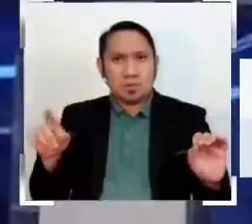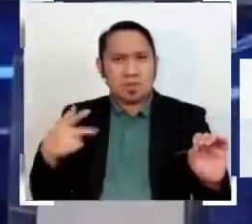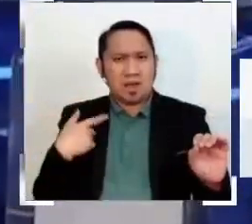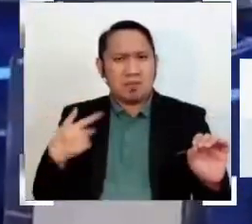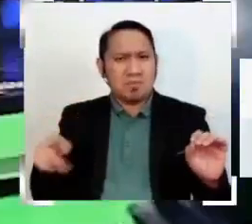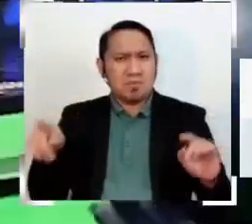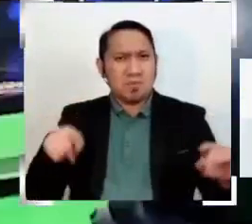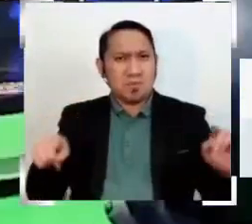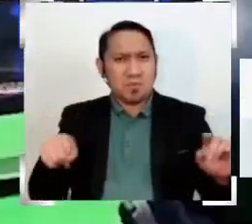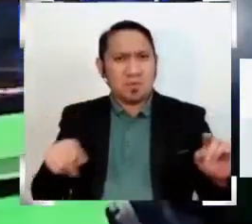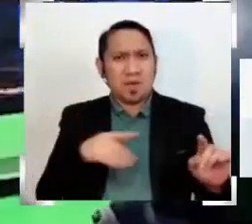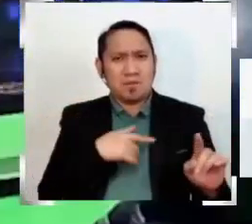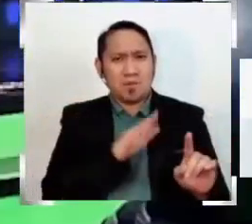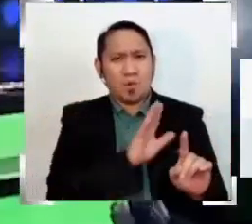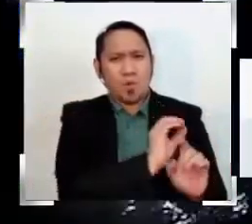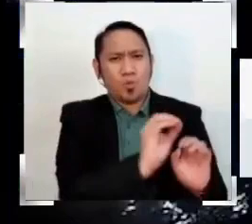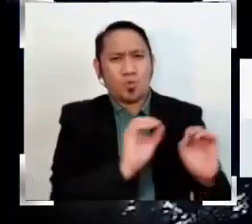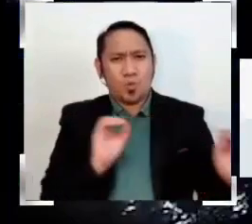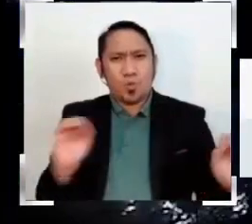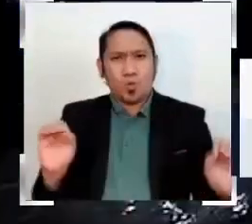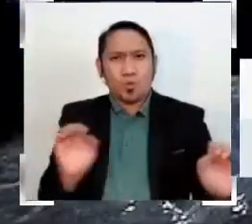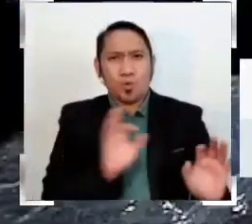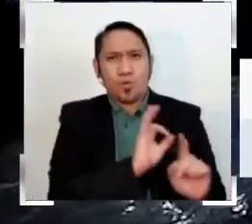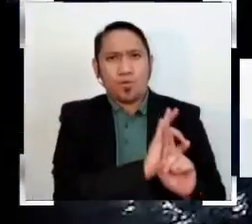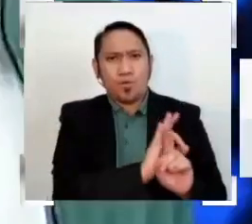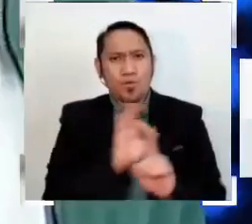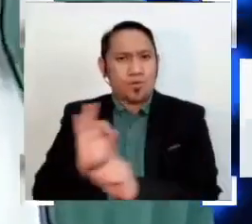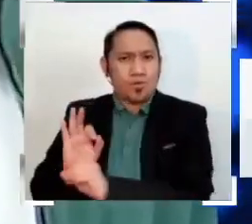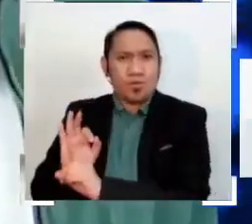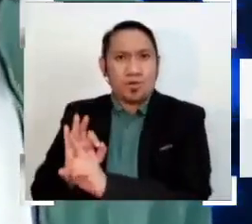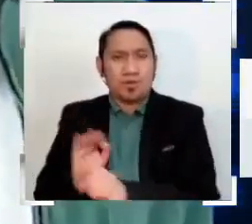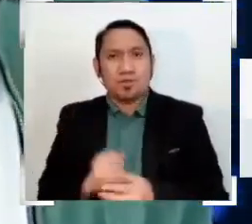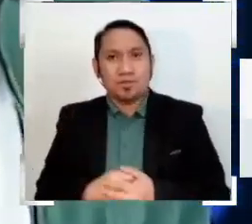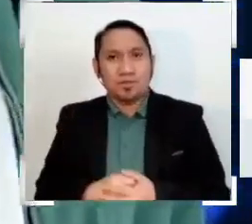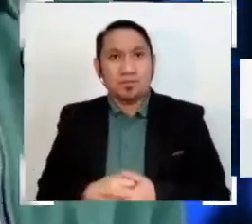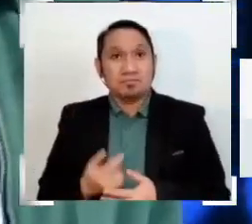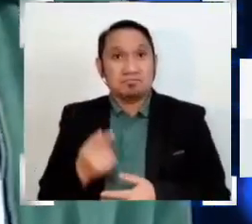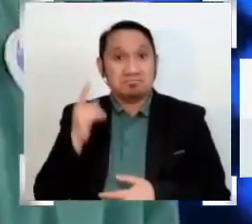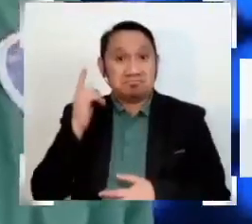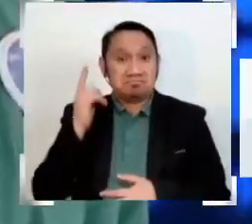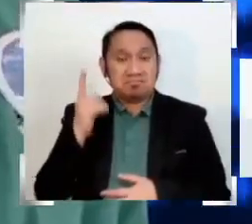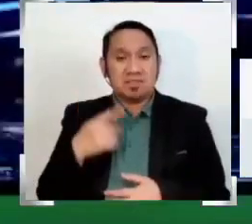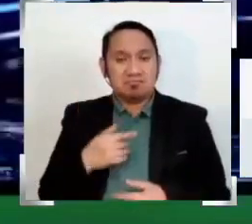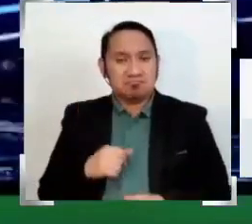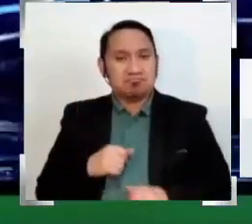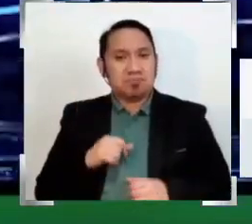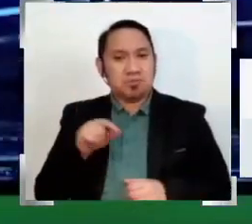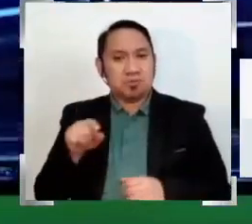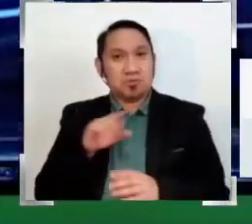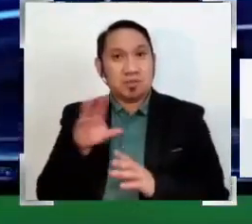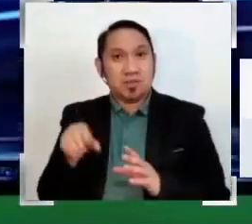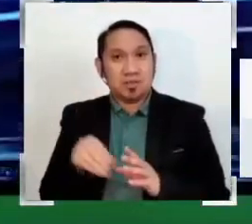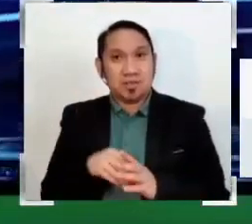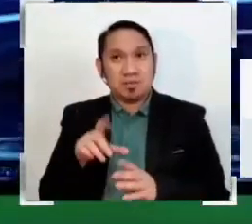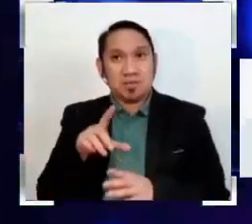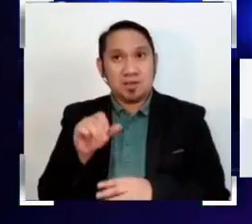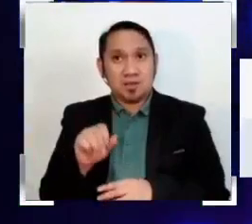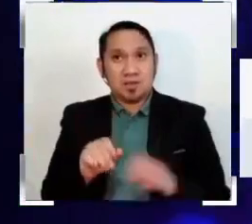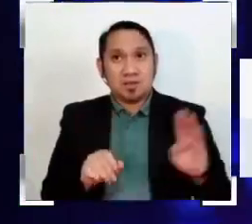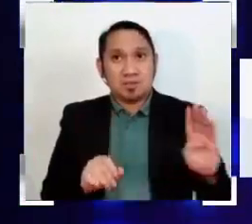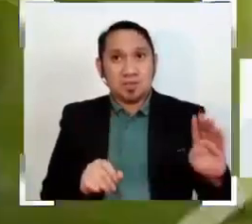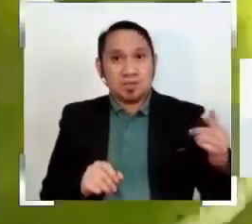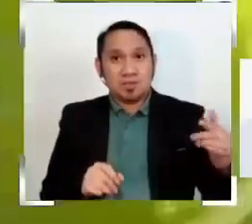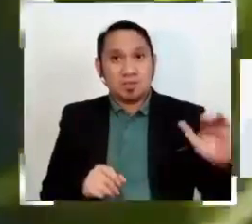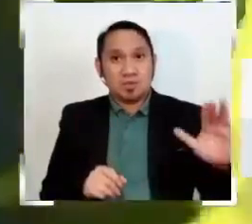dalawang grupo. Ipinagmalaki din ni Family Feud host Ding Dong Dantes na dating sumabak sa The Clash ang BGYO member na si